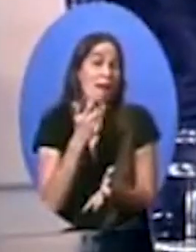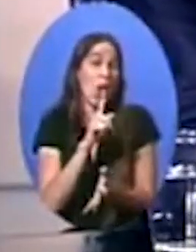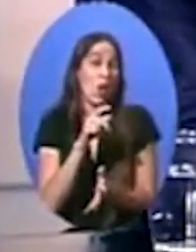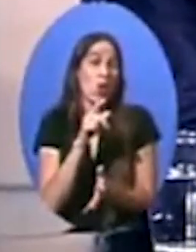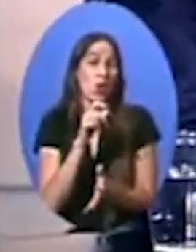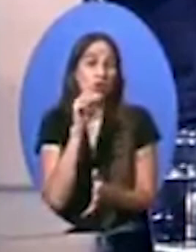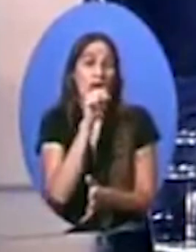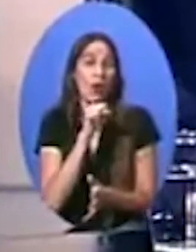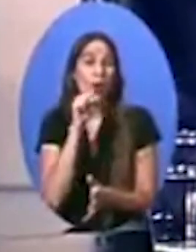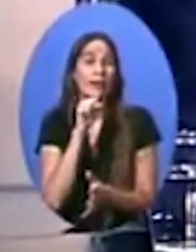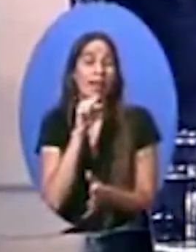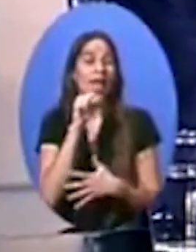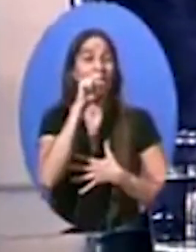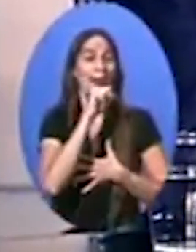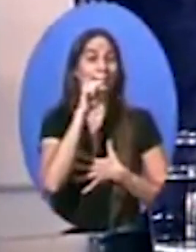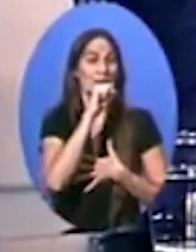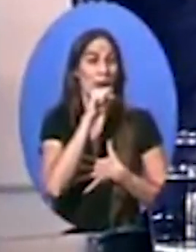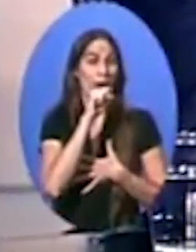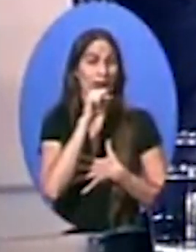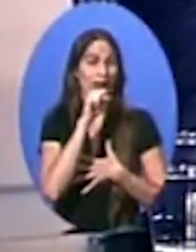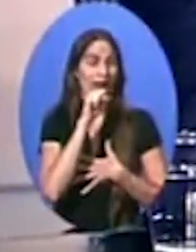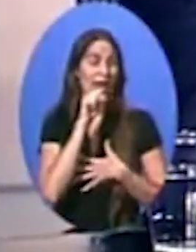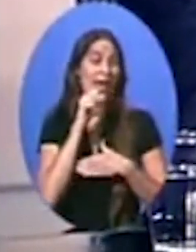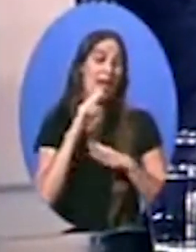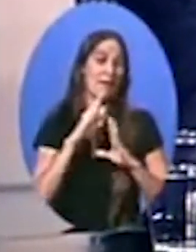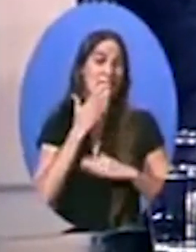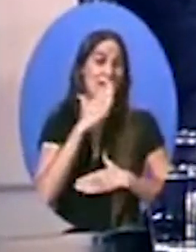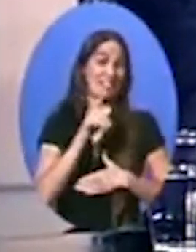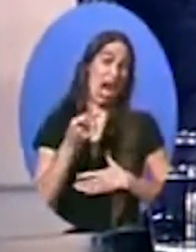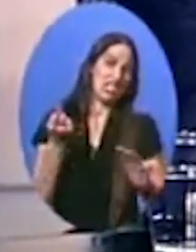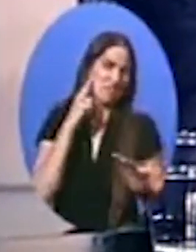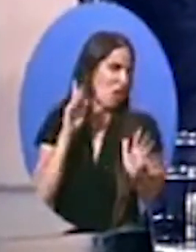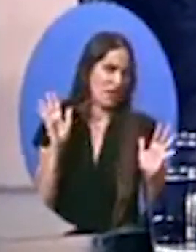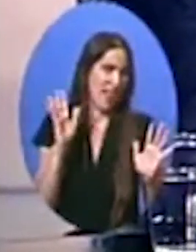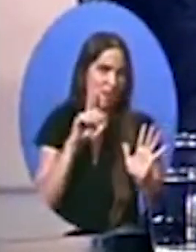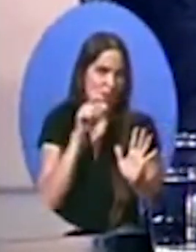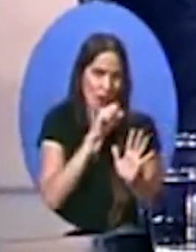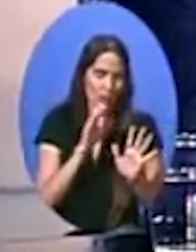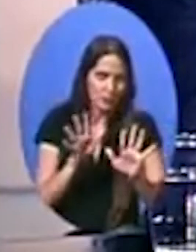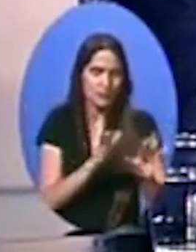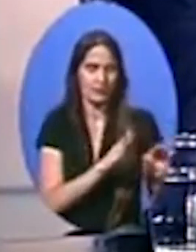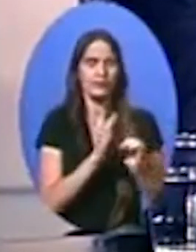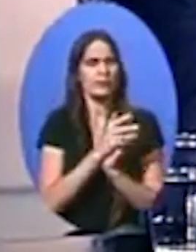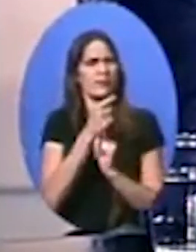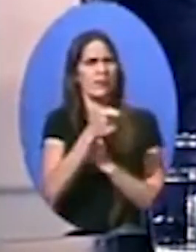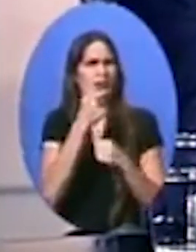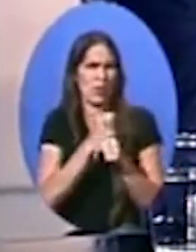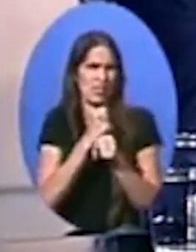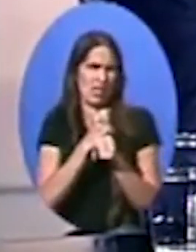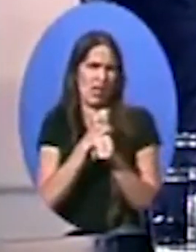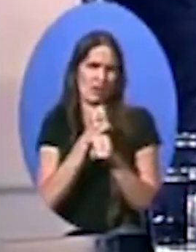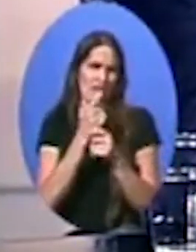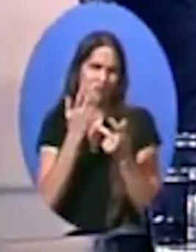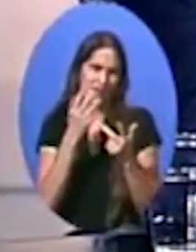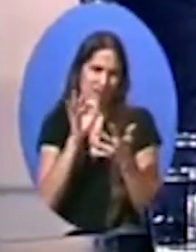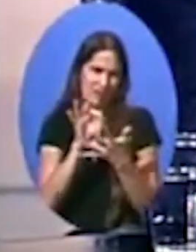את המנון ביתר בטקס באלטלנה האחרון. אני רוצה שאותך, אורי, אתה בעצם, אתה עושה עכשיו מבצע גדול, ואנחנו כולם מאחלים